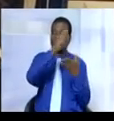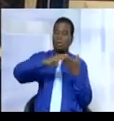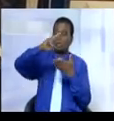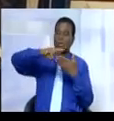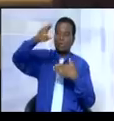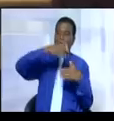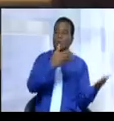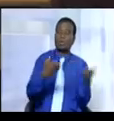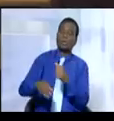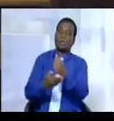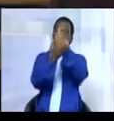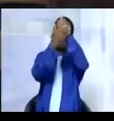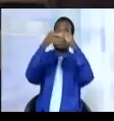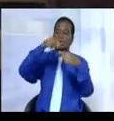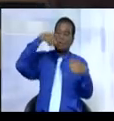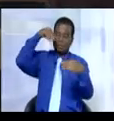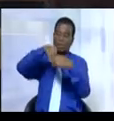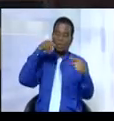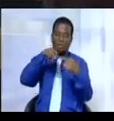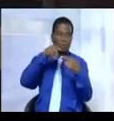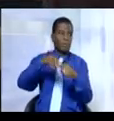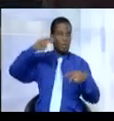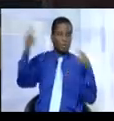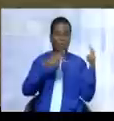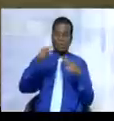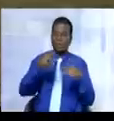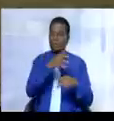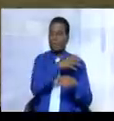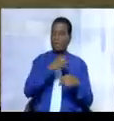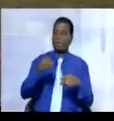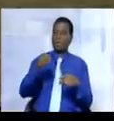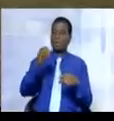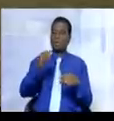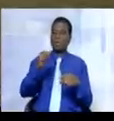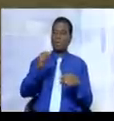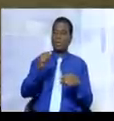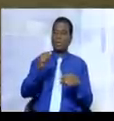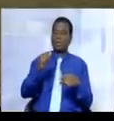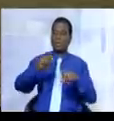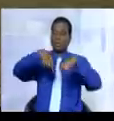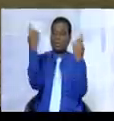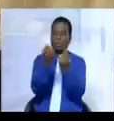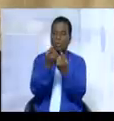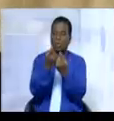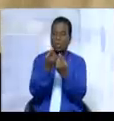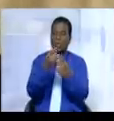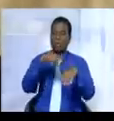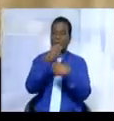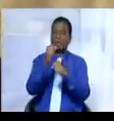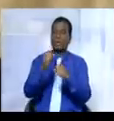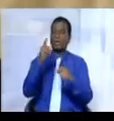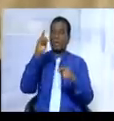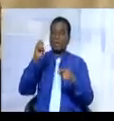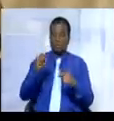GLU apporte sa contribution dans la lutte contre la violence à l'université Alassane Ouattara. Le groupe a initié une conférence sur